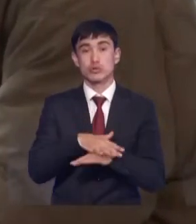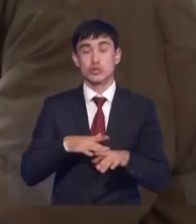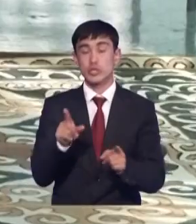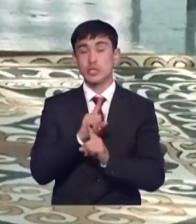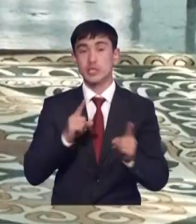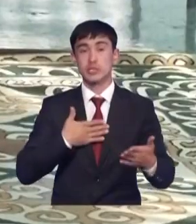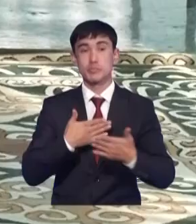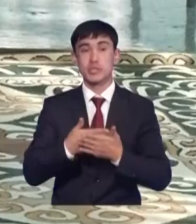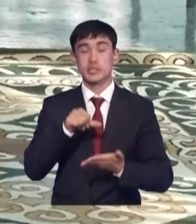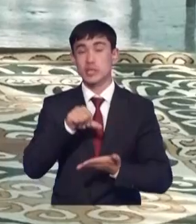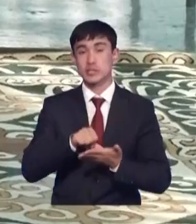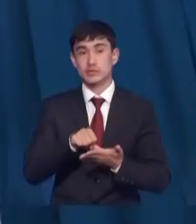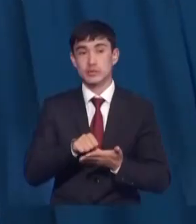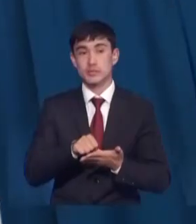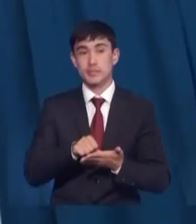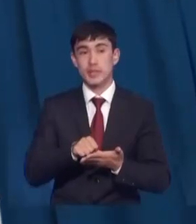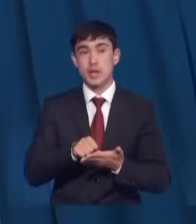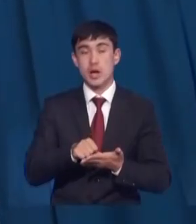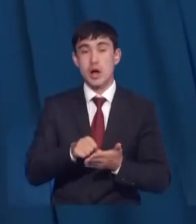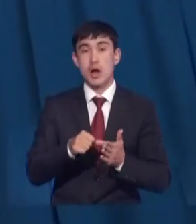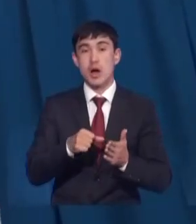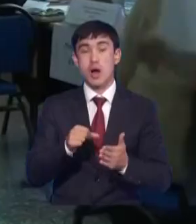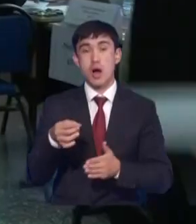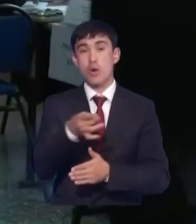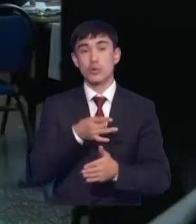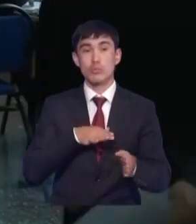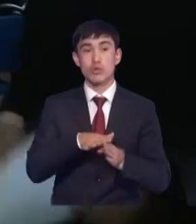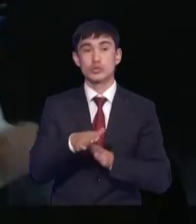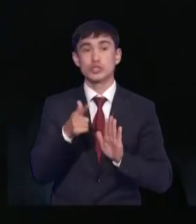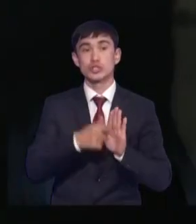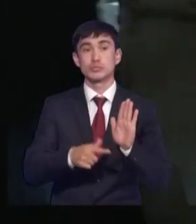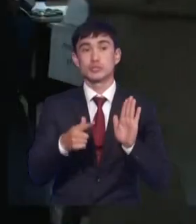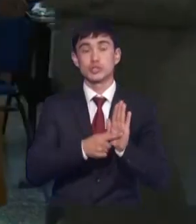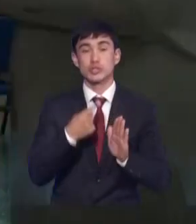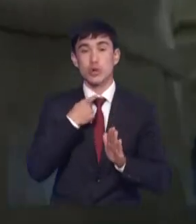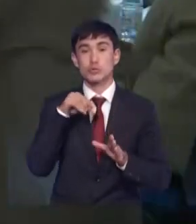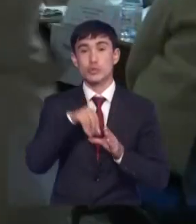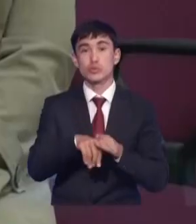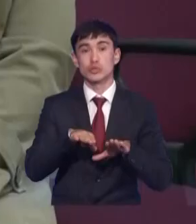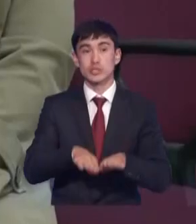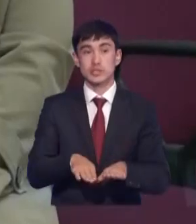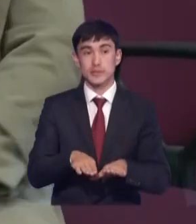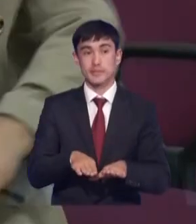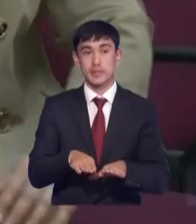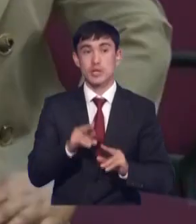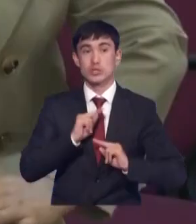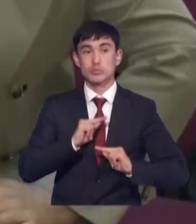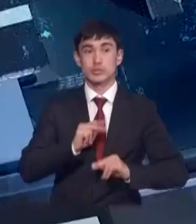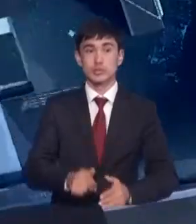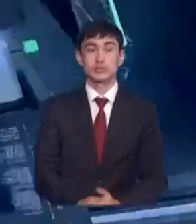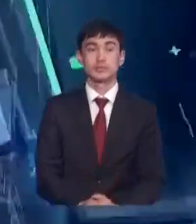ерекше белсенділік танытты. Сәйкесінше аудан бойынша 77 дауыс беру учаскесі жұмыс